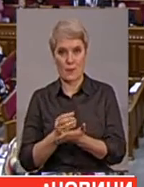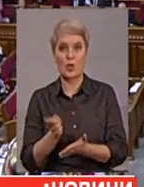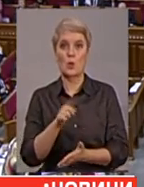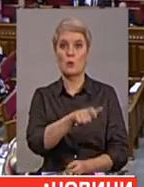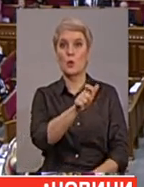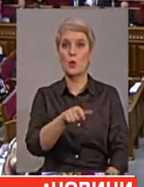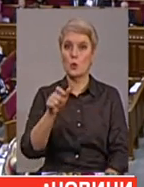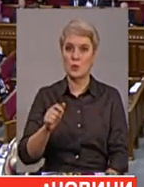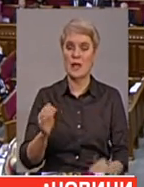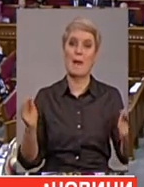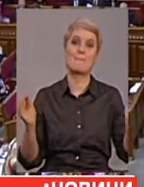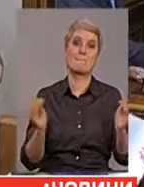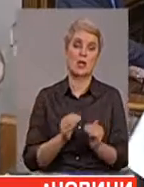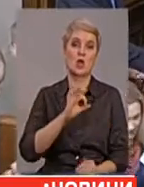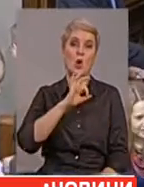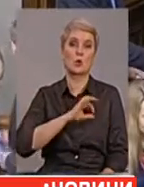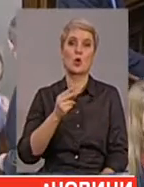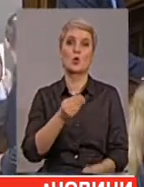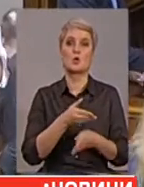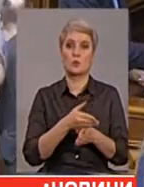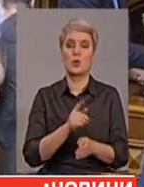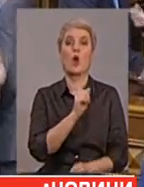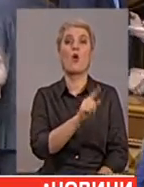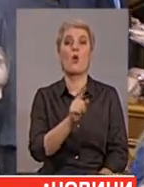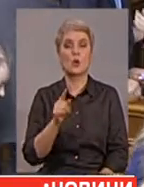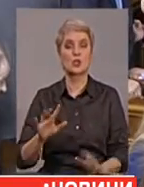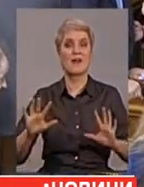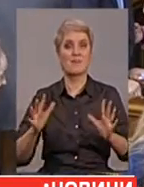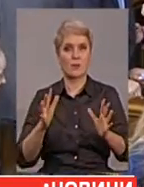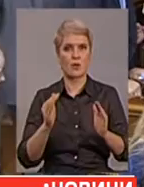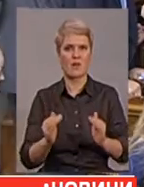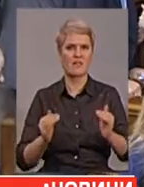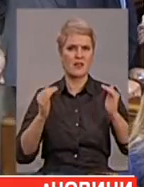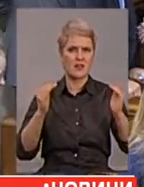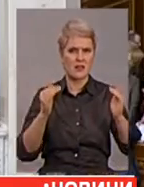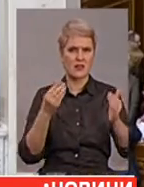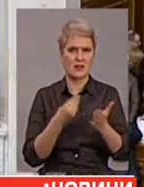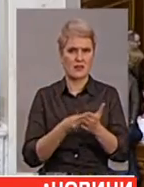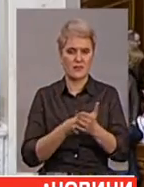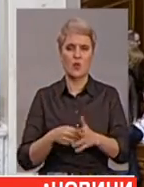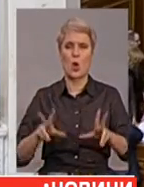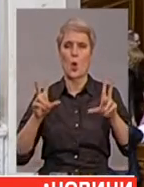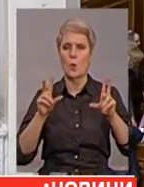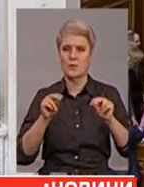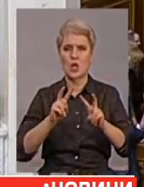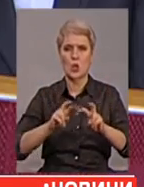випадок захмарних цифр у платіжках будуть ретельно розглядати. Пообіцяв надалі гостро реагувати.